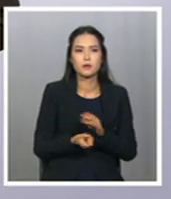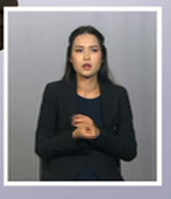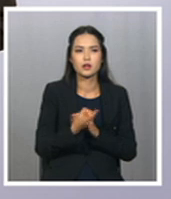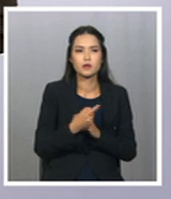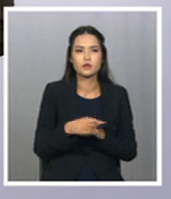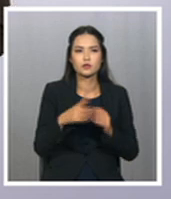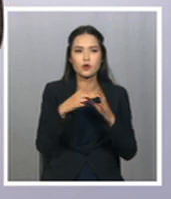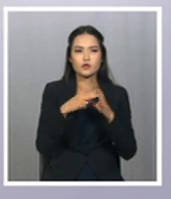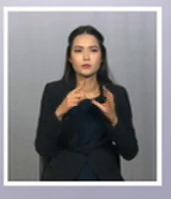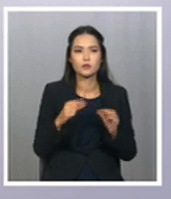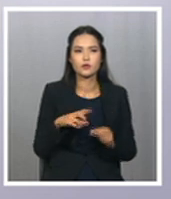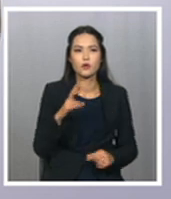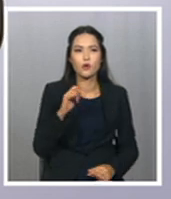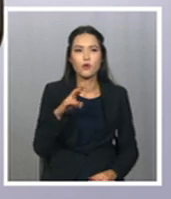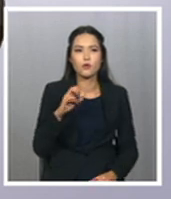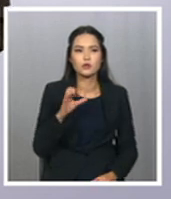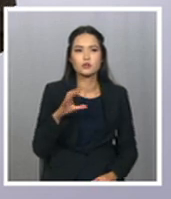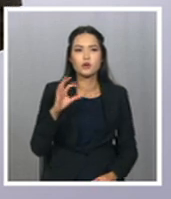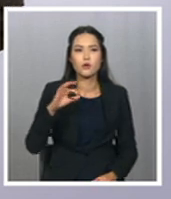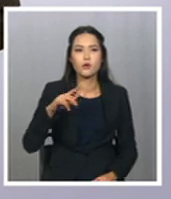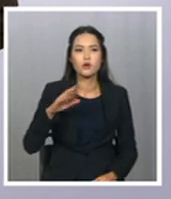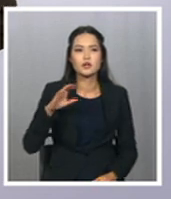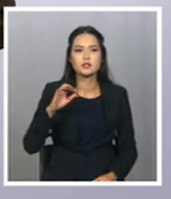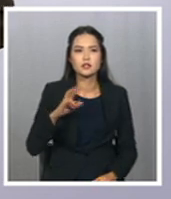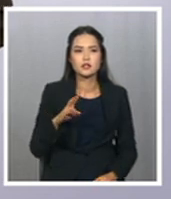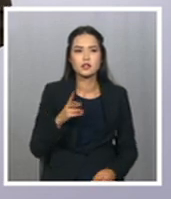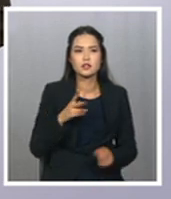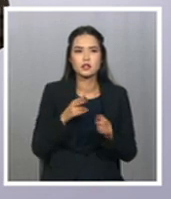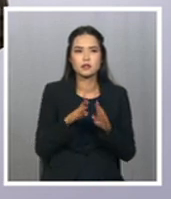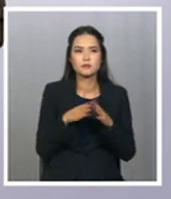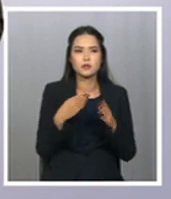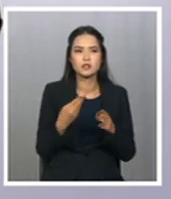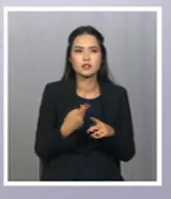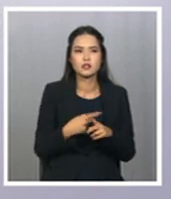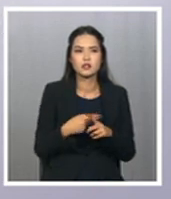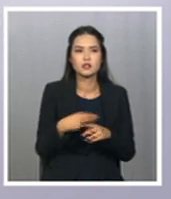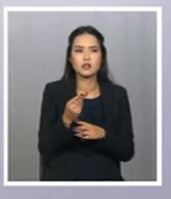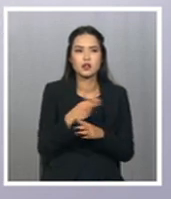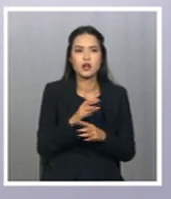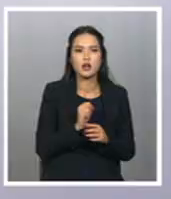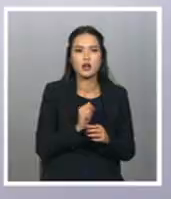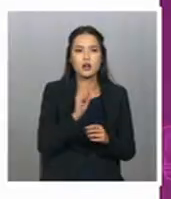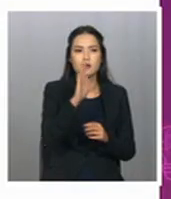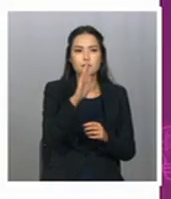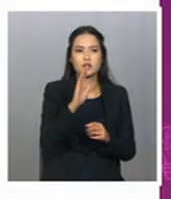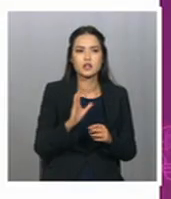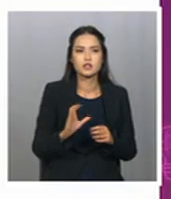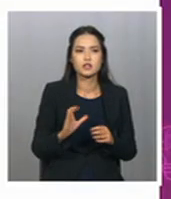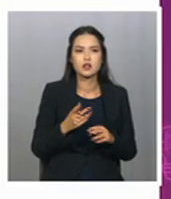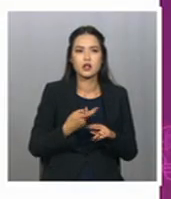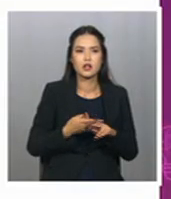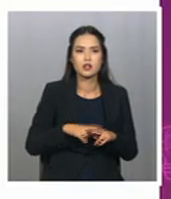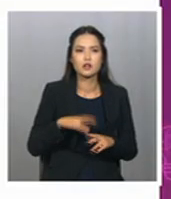үш бұрыш конустың ойсы қимасы деп аталады. А, Б, С үш бұрышы конустың